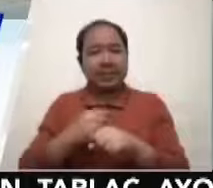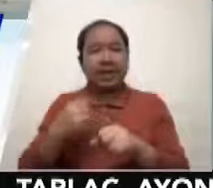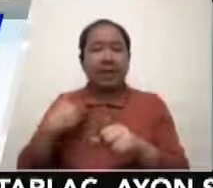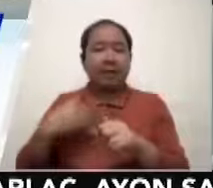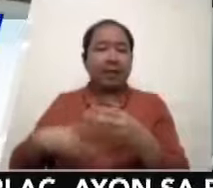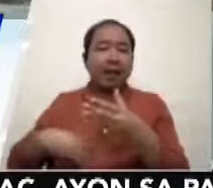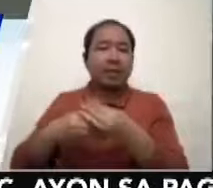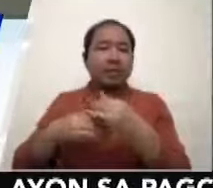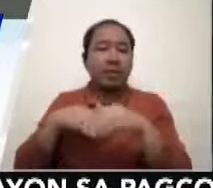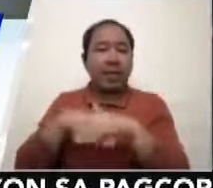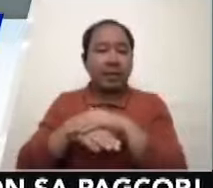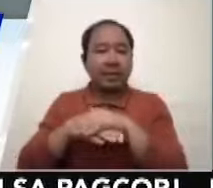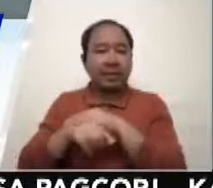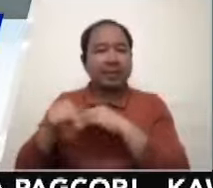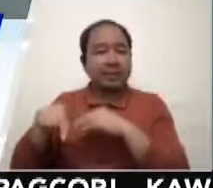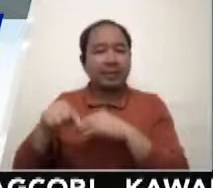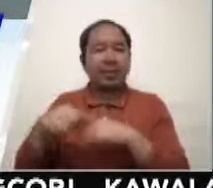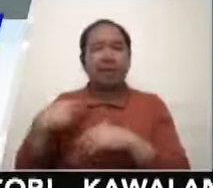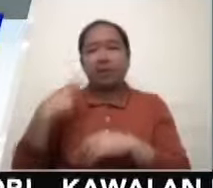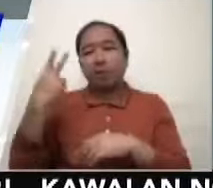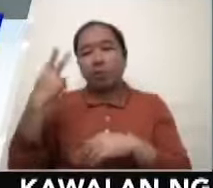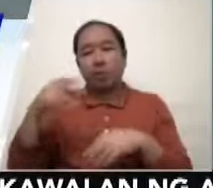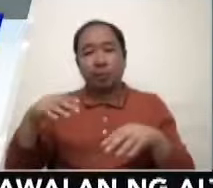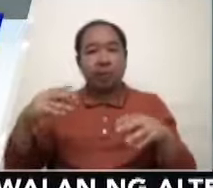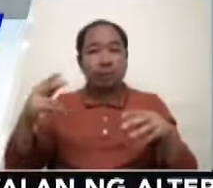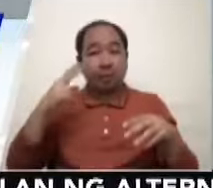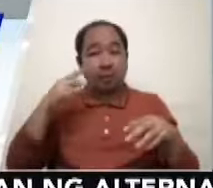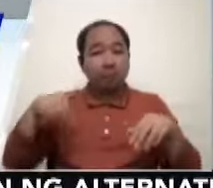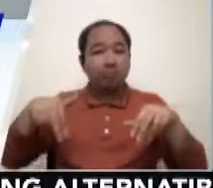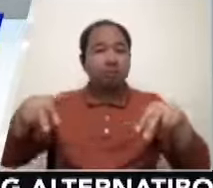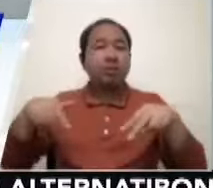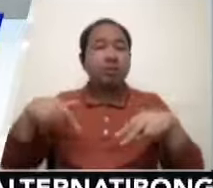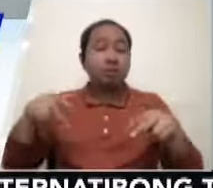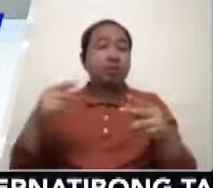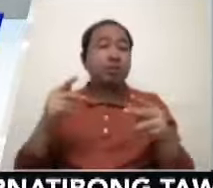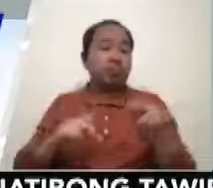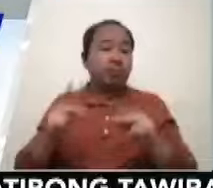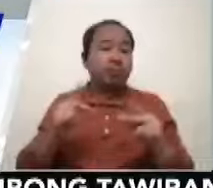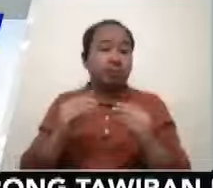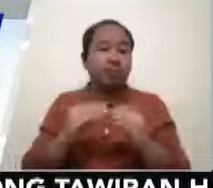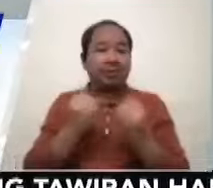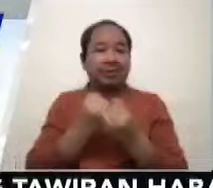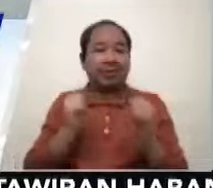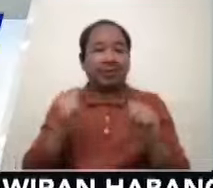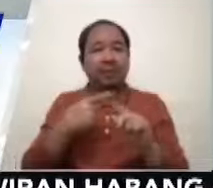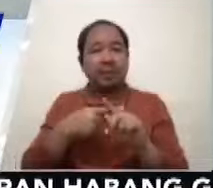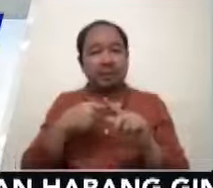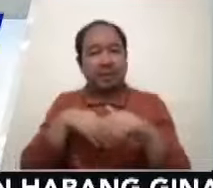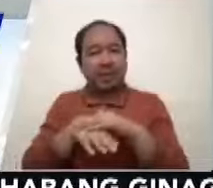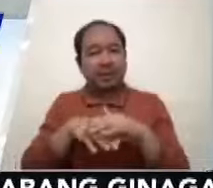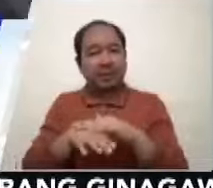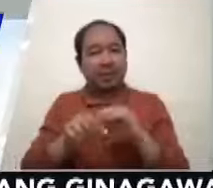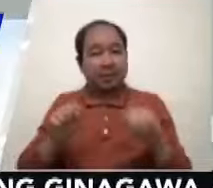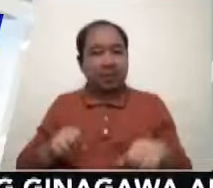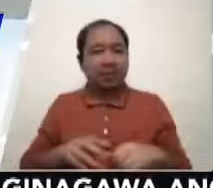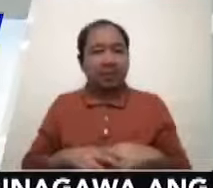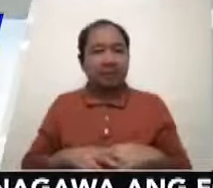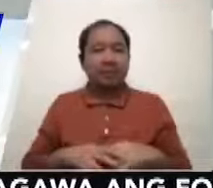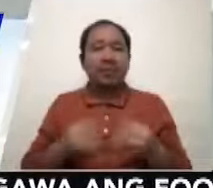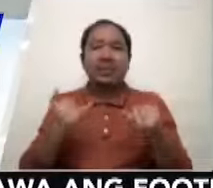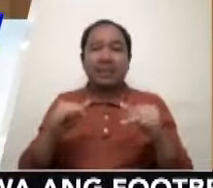ng property. So dalawa na po siya para mas safe po yung mga empleyado at saka mas accessible na po sa kanila. Steel structure pa rin po siya.